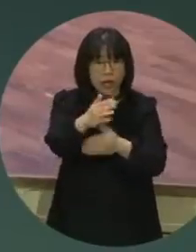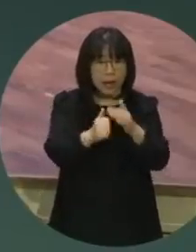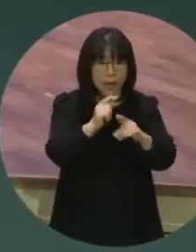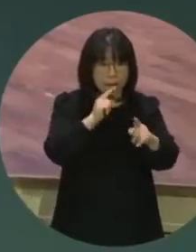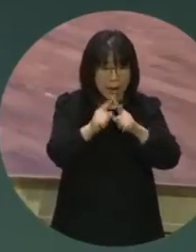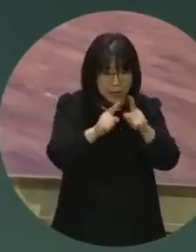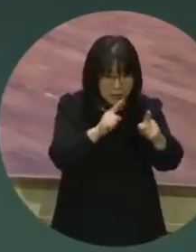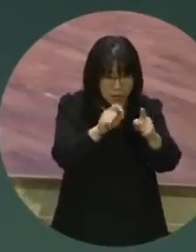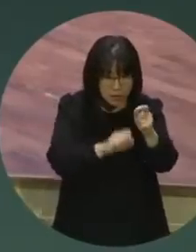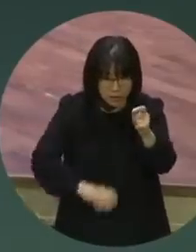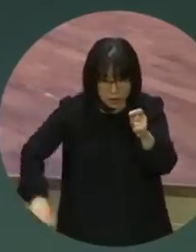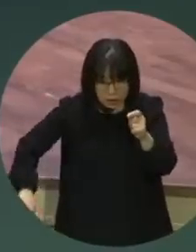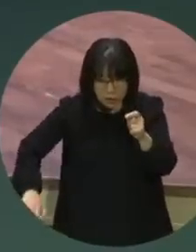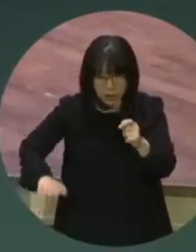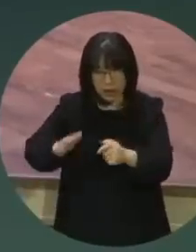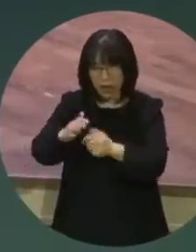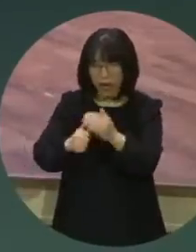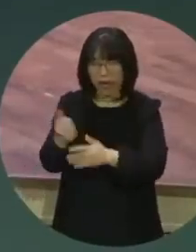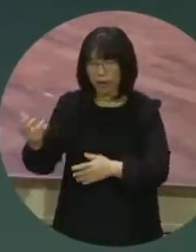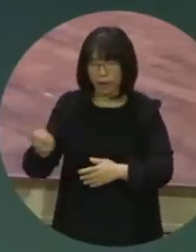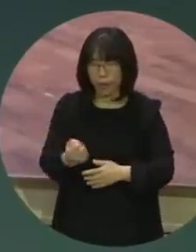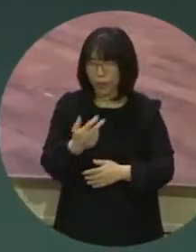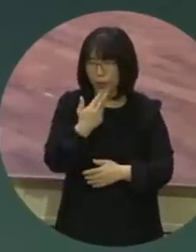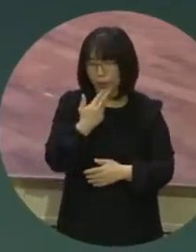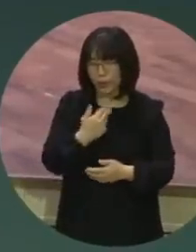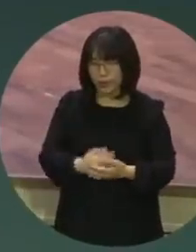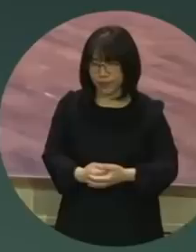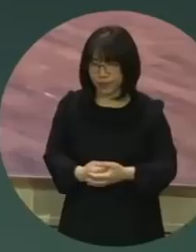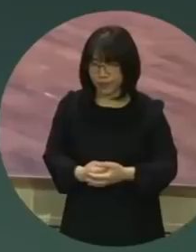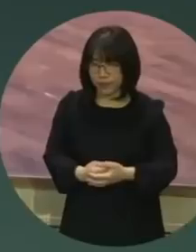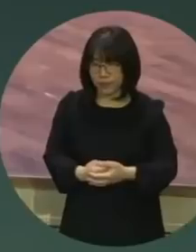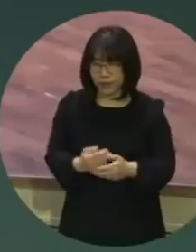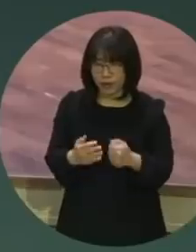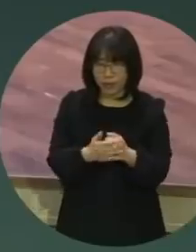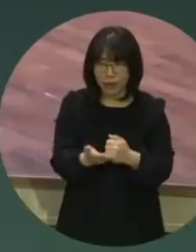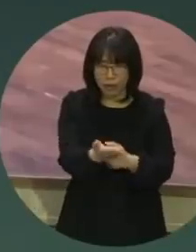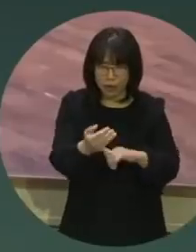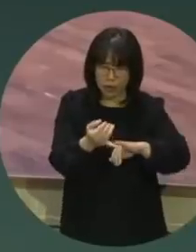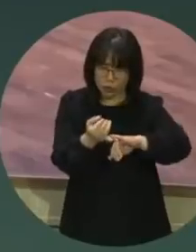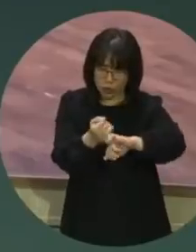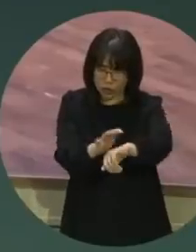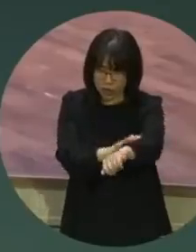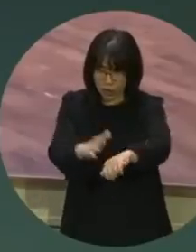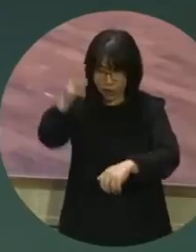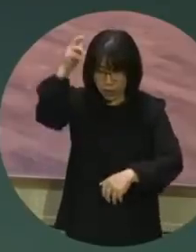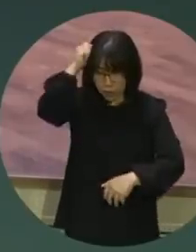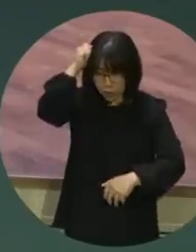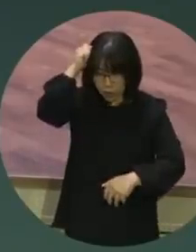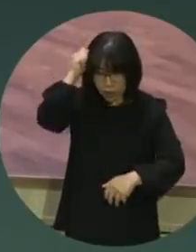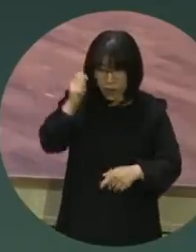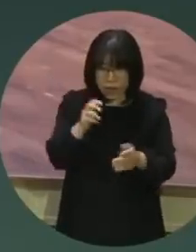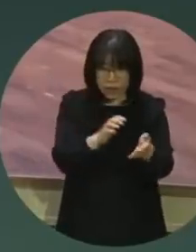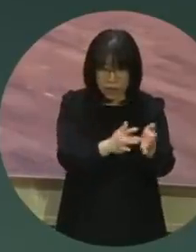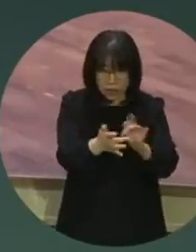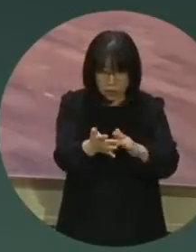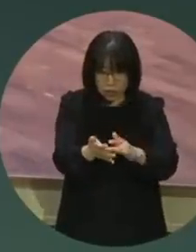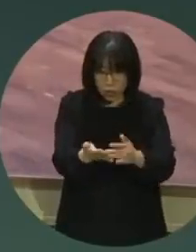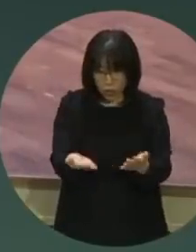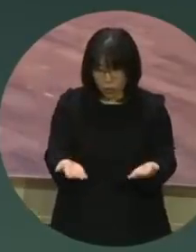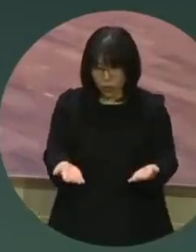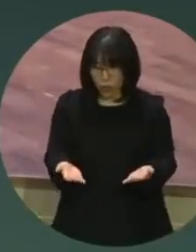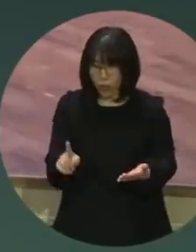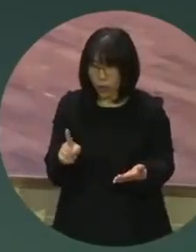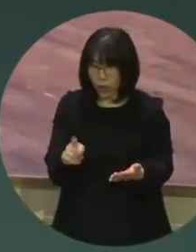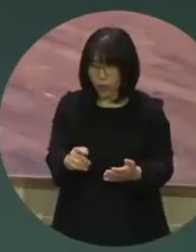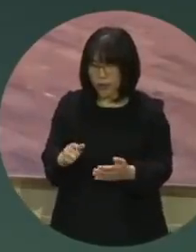없는 사람은 예수 그리스도가 없는 사람이에요. 굉장히 심각한 말입니다. 예수 그리스도가 없다는 증거 삶 속에